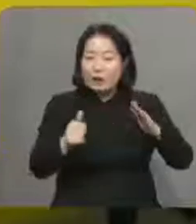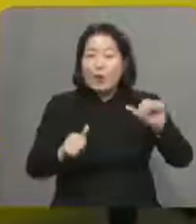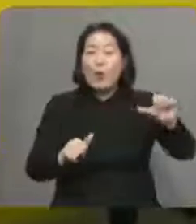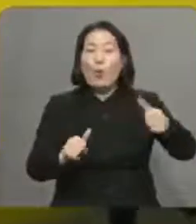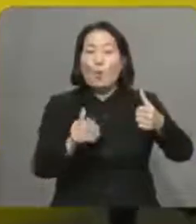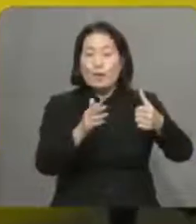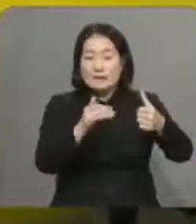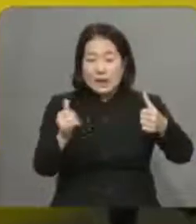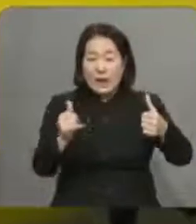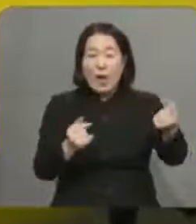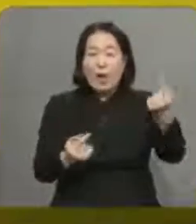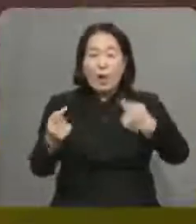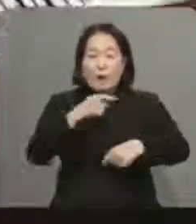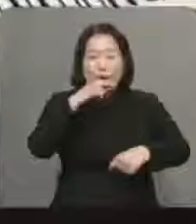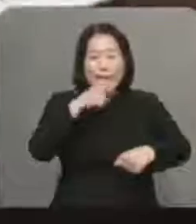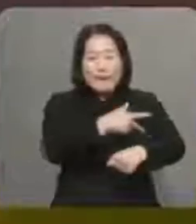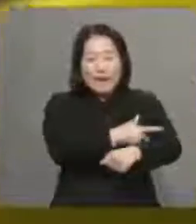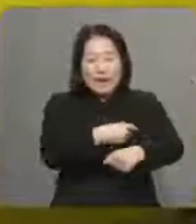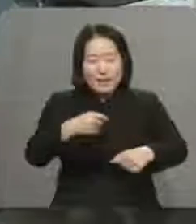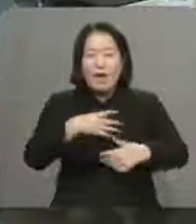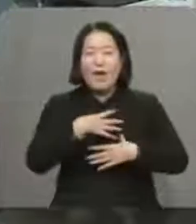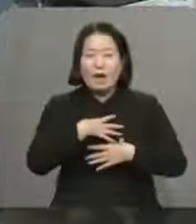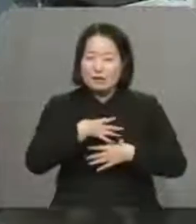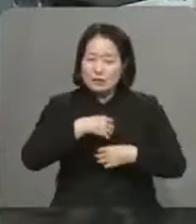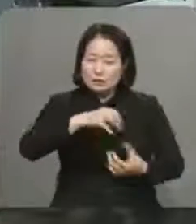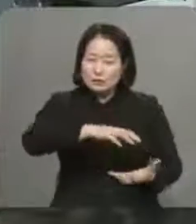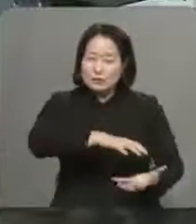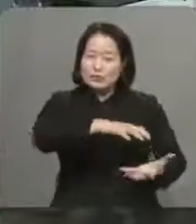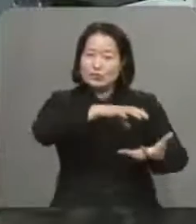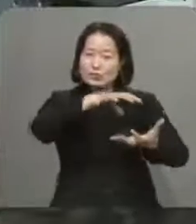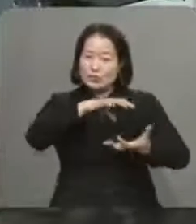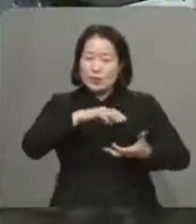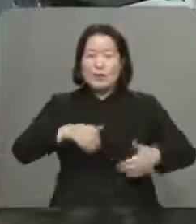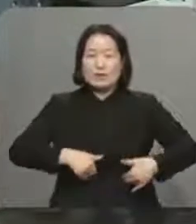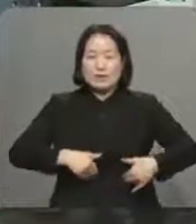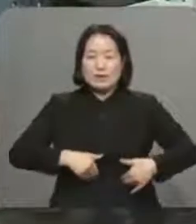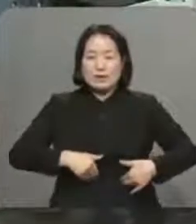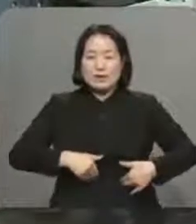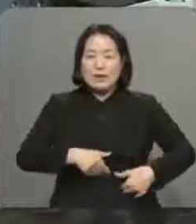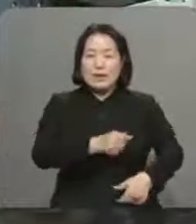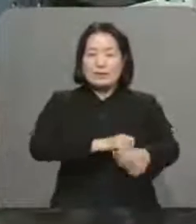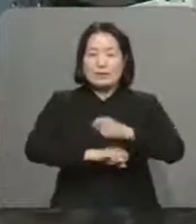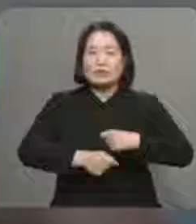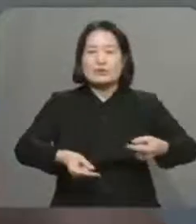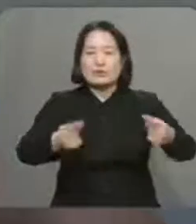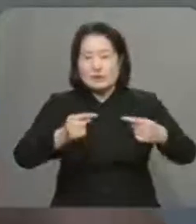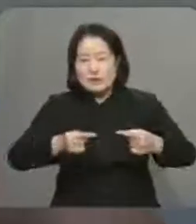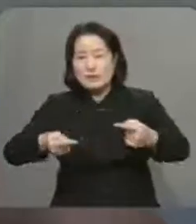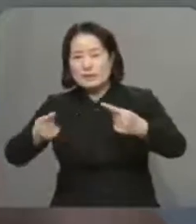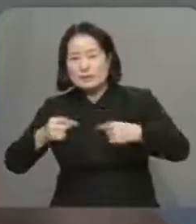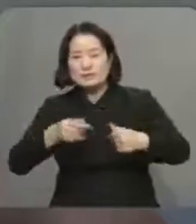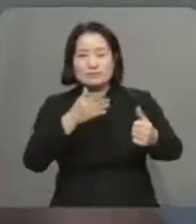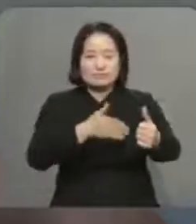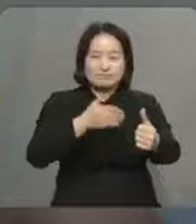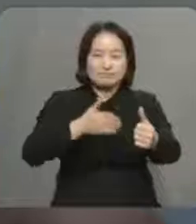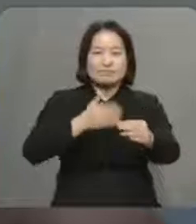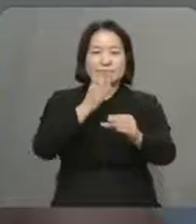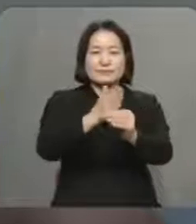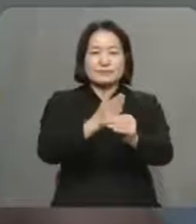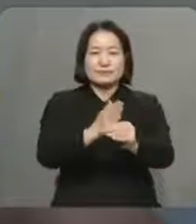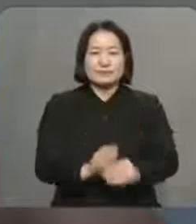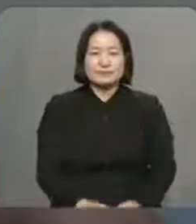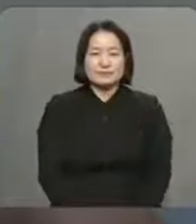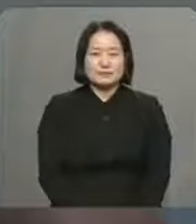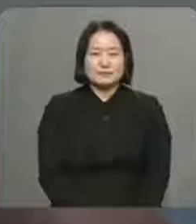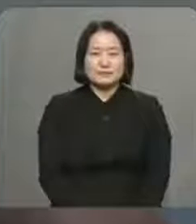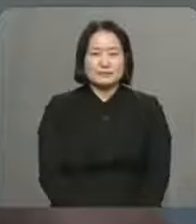야 안정적인 혈액 확보가 가능하다 며 도민들의 적극적인 헌혈 동참을 호소하고 있습니다 kbs 유스